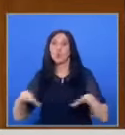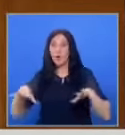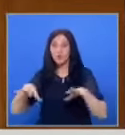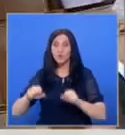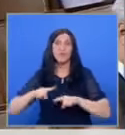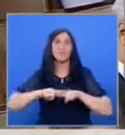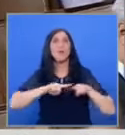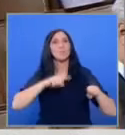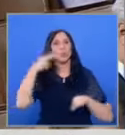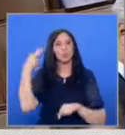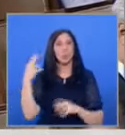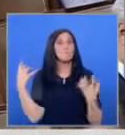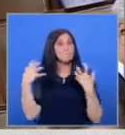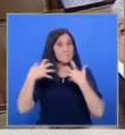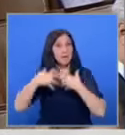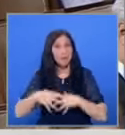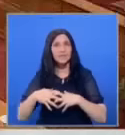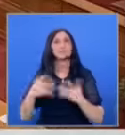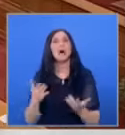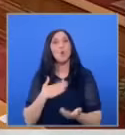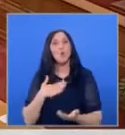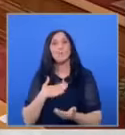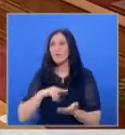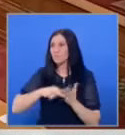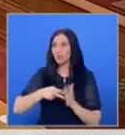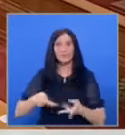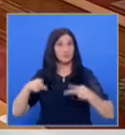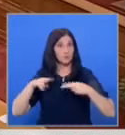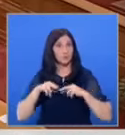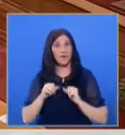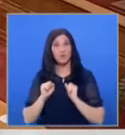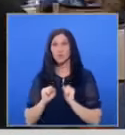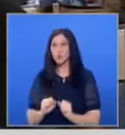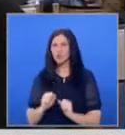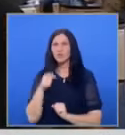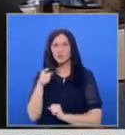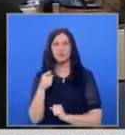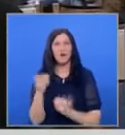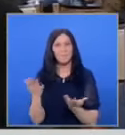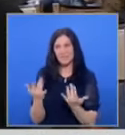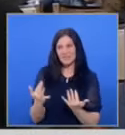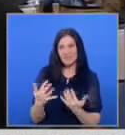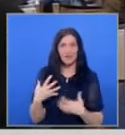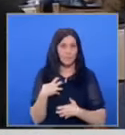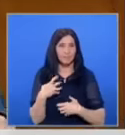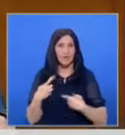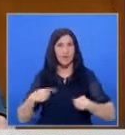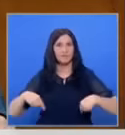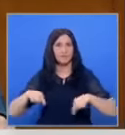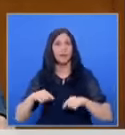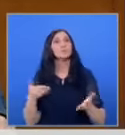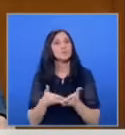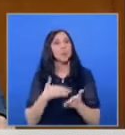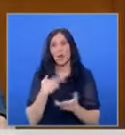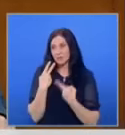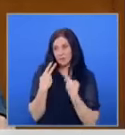на прокуратурата. Механизмът е залегнал в плана за възстановяване и устойчивост и това предизвика напрежение в зала. Защото